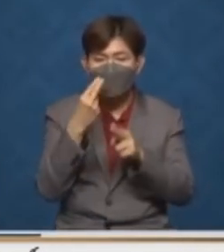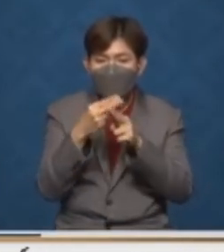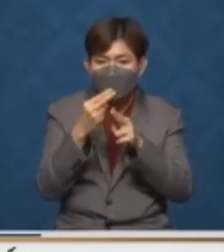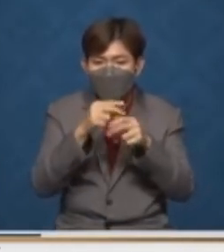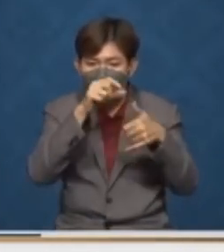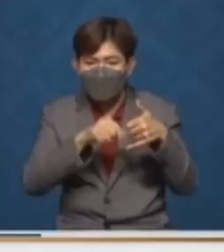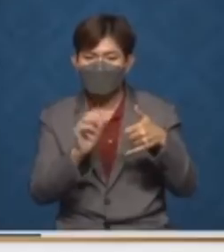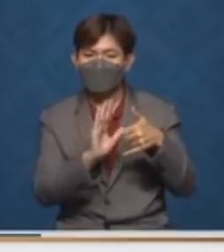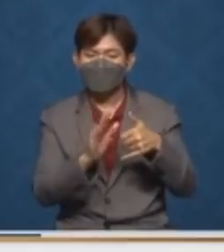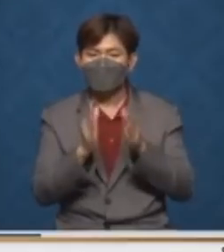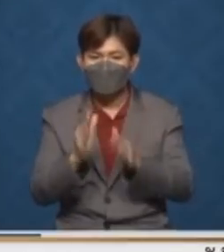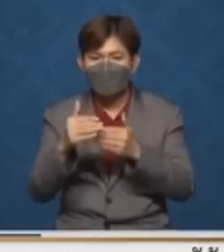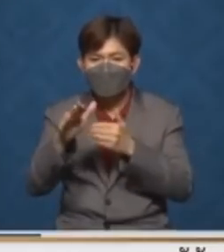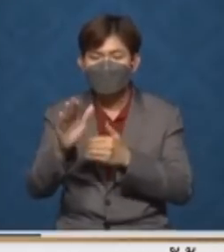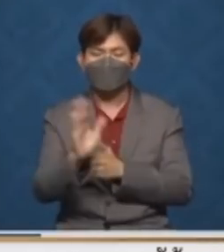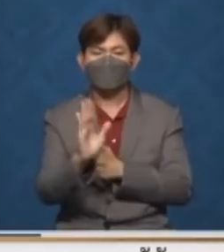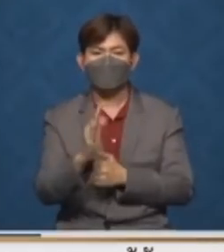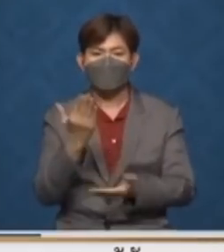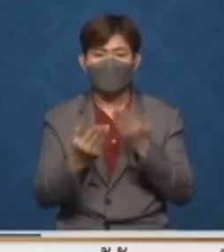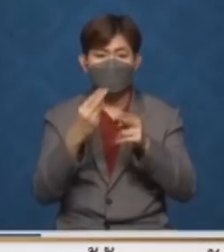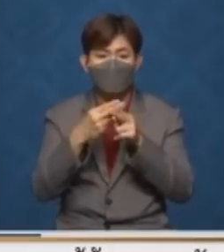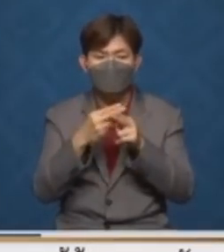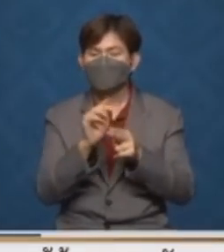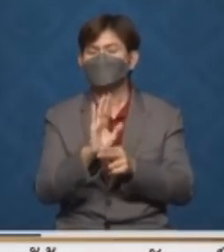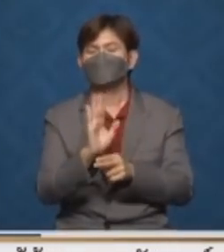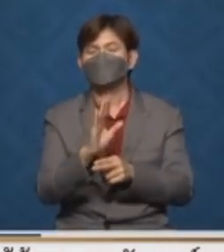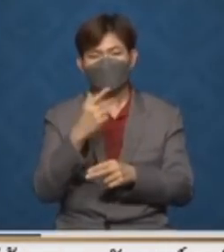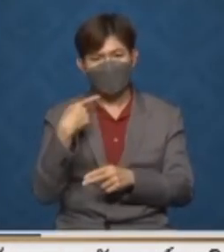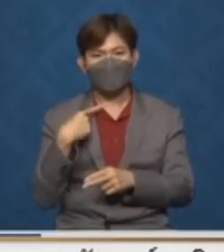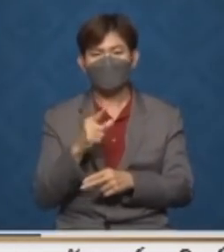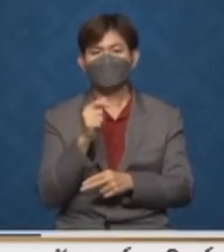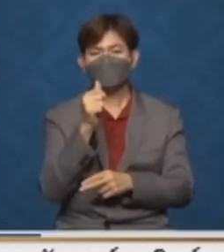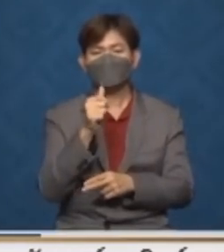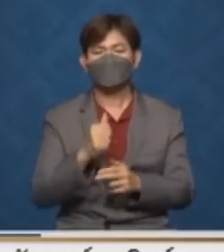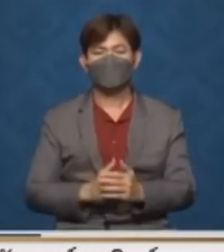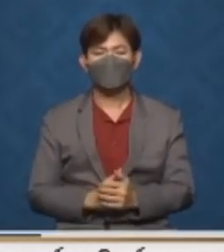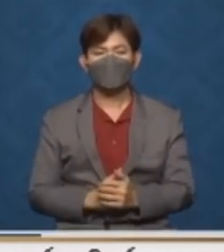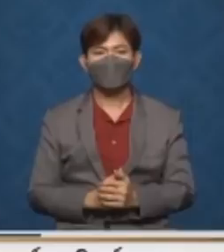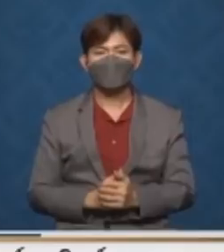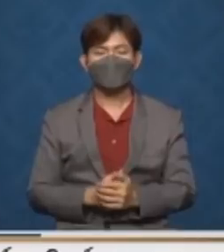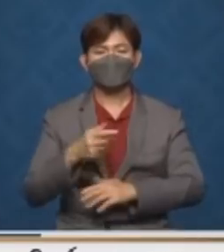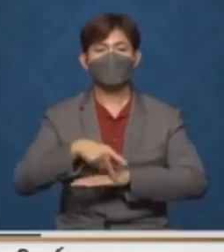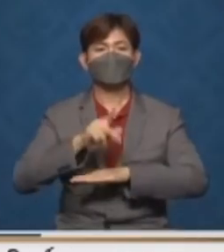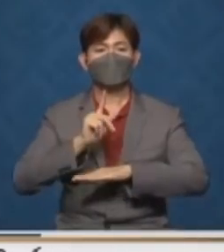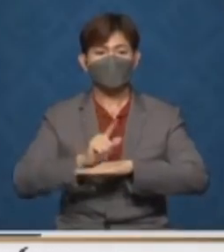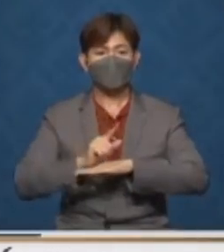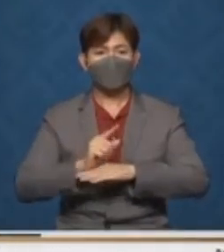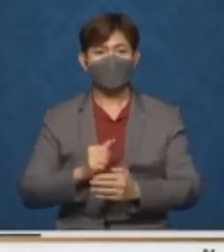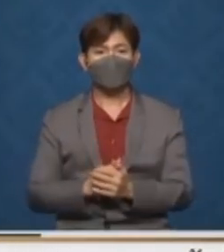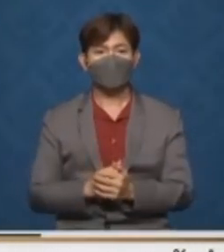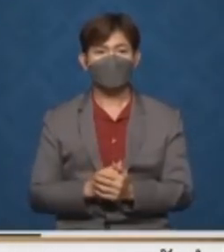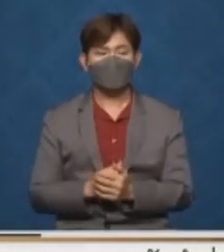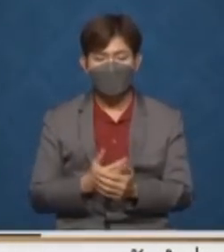า ตวบุคคลก็ดีนะ รอชื่อคนรอนนก็เด๋วจะเปนประโยน์ครับ คผมท่ Findingjrwsสิ่ที่ผมชี